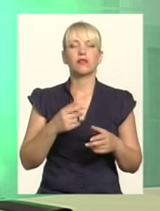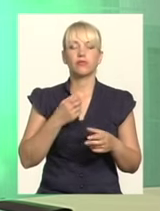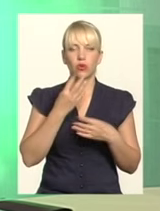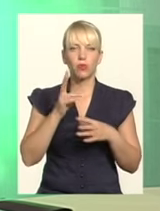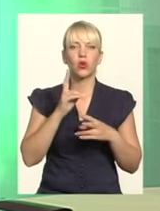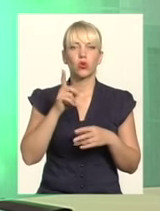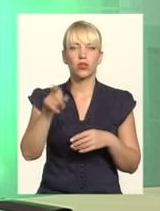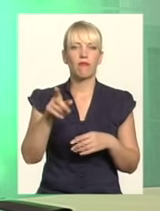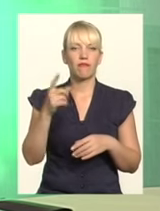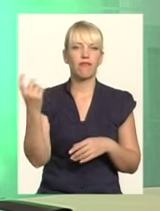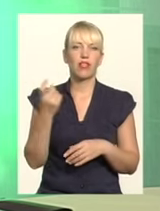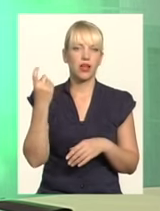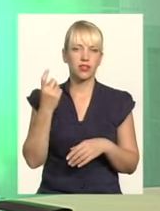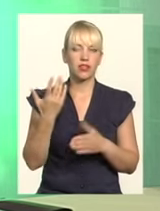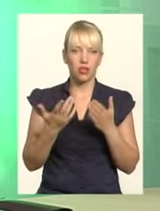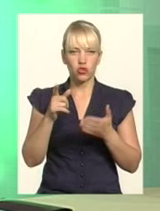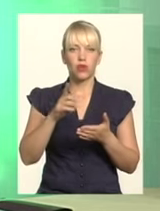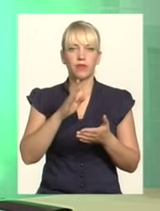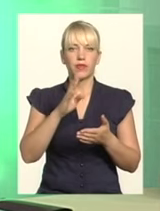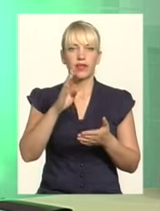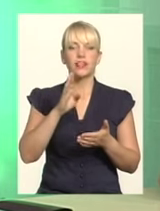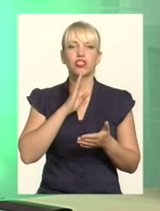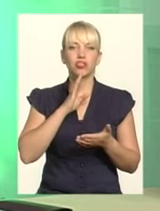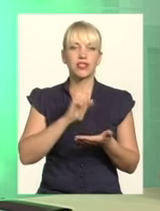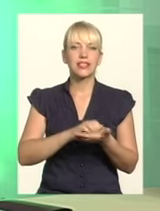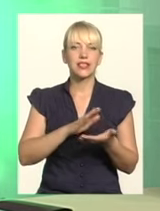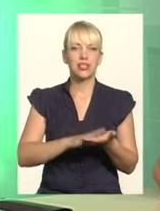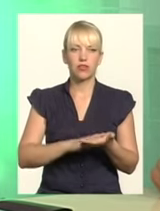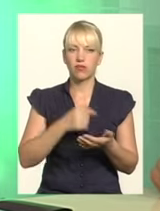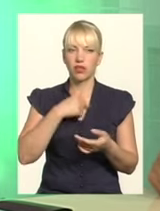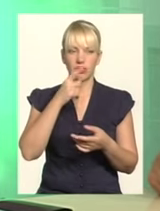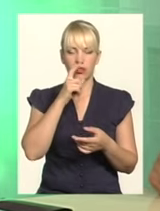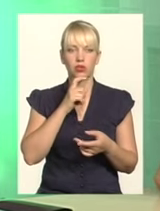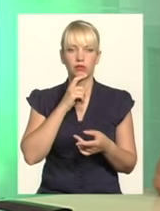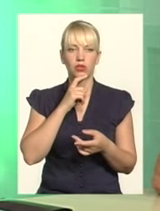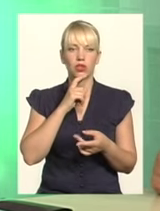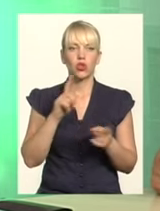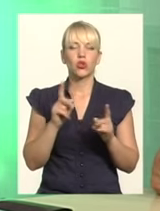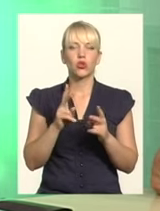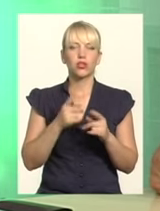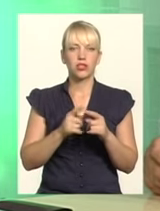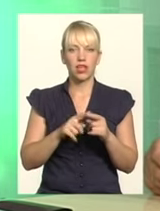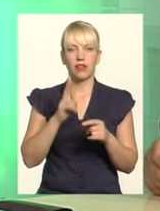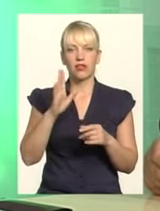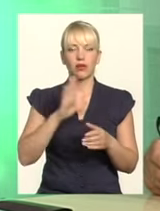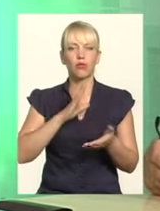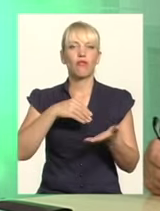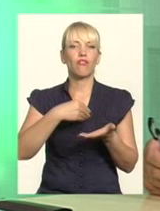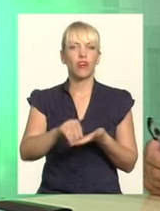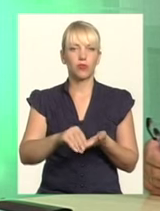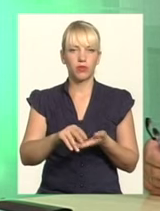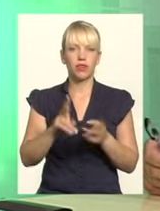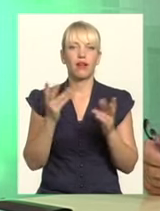вона там зареєстрована, я що не зрозумів, власне, що ця квартира була викуплена, ким